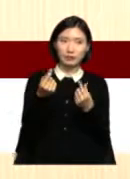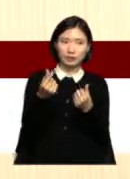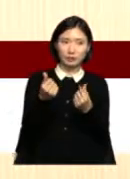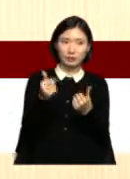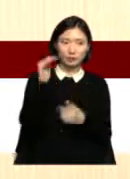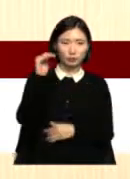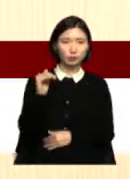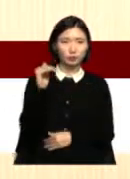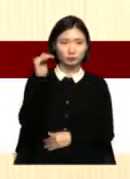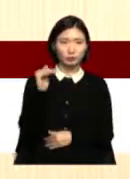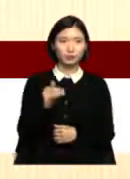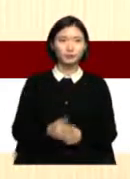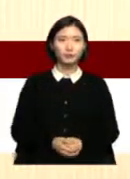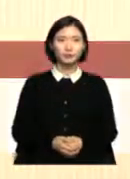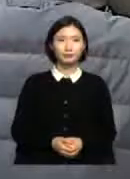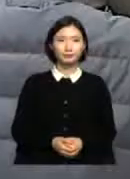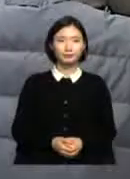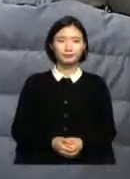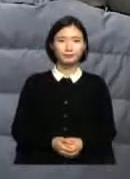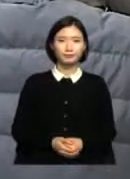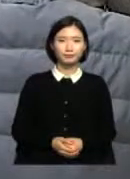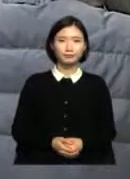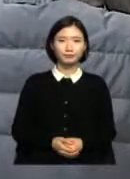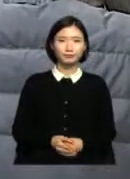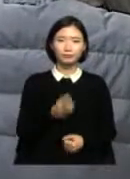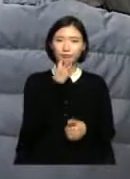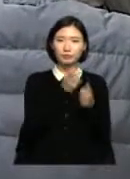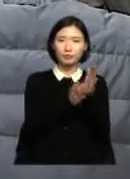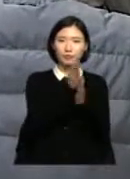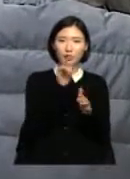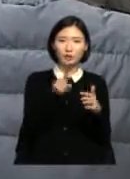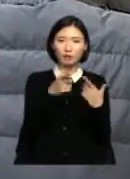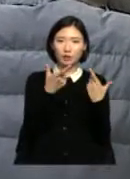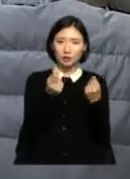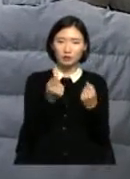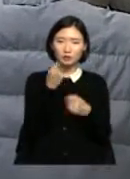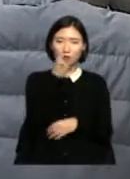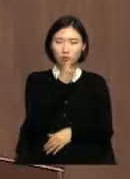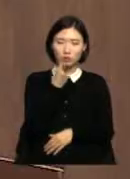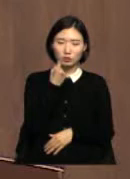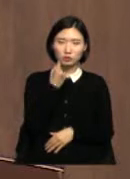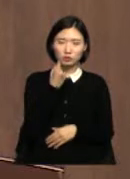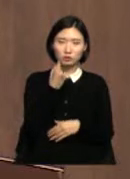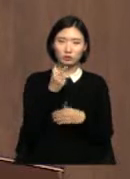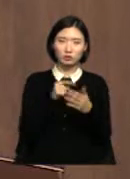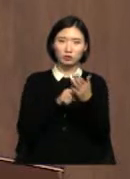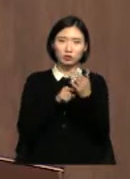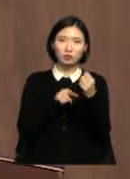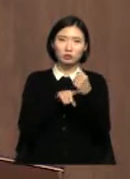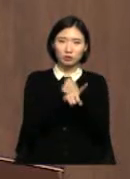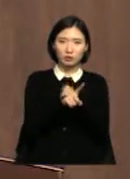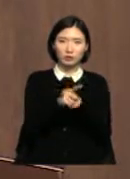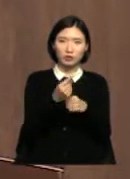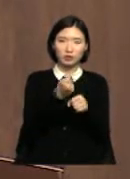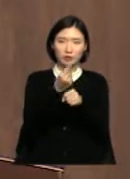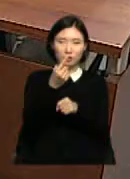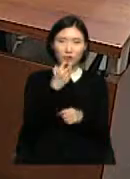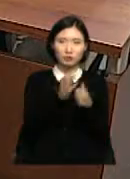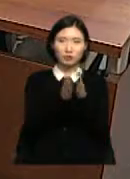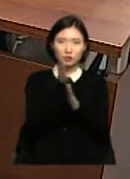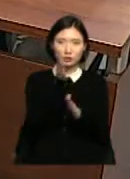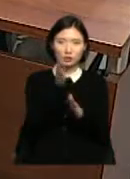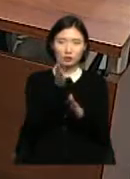유사한 수준으로 이렇게 보여졌고요. 한편 서울시는 이 같은 논리를 근거로 내년에는 서울시 도시재생 뉴딜